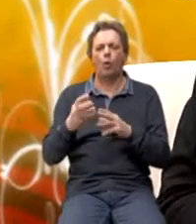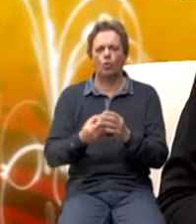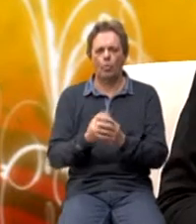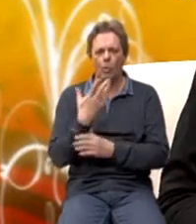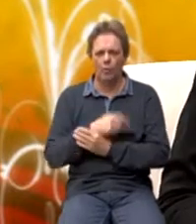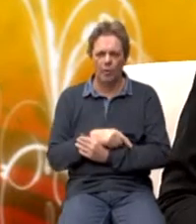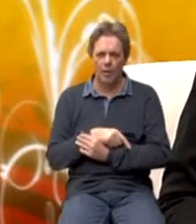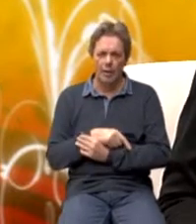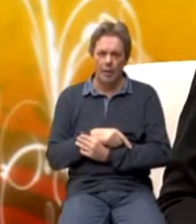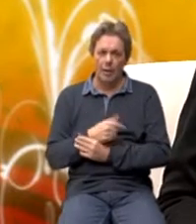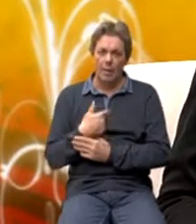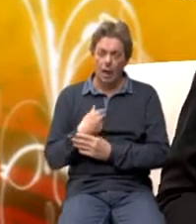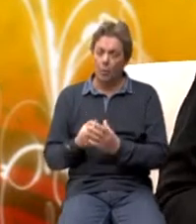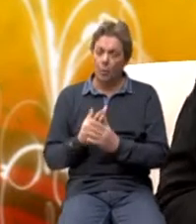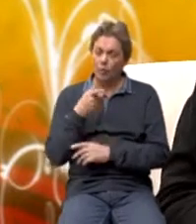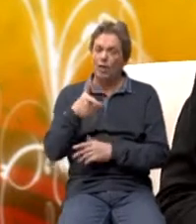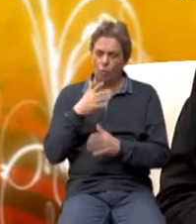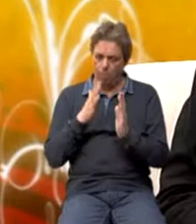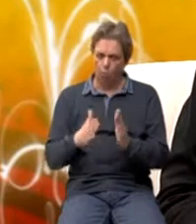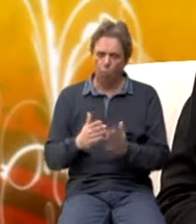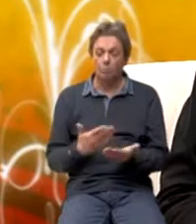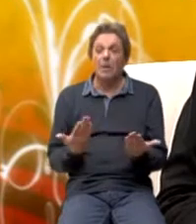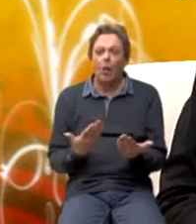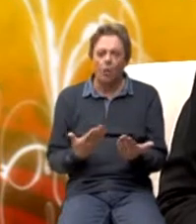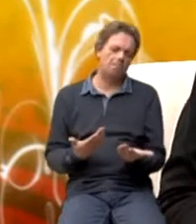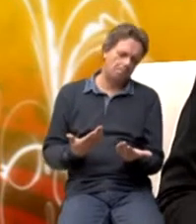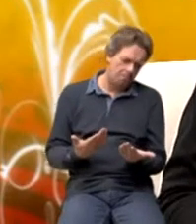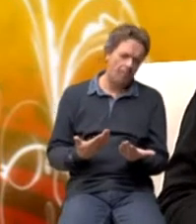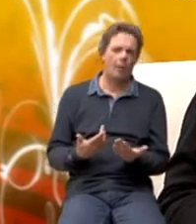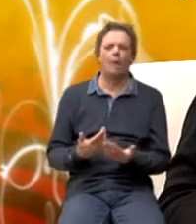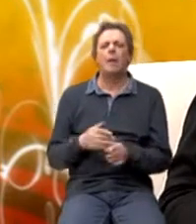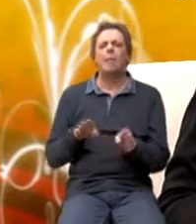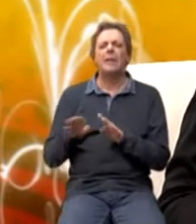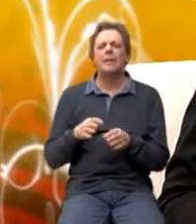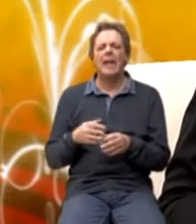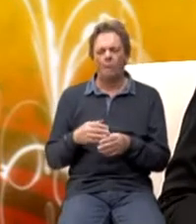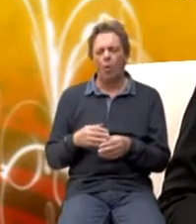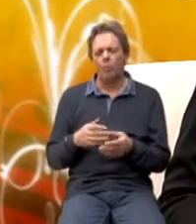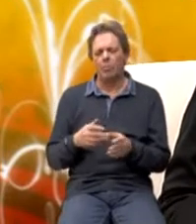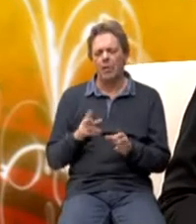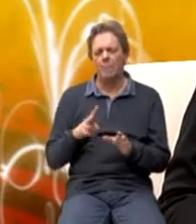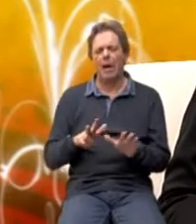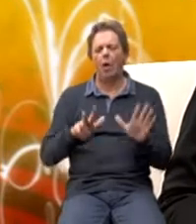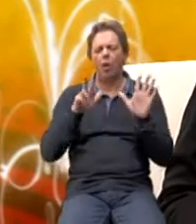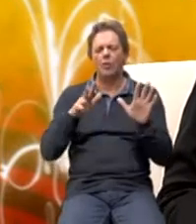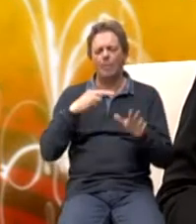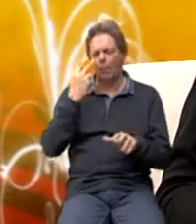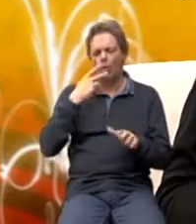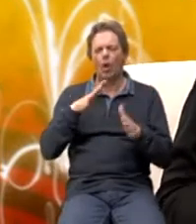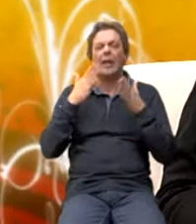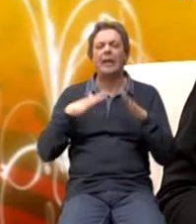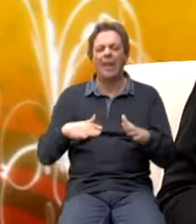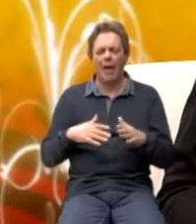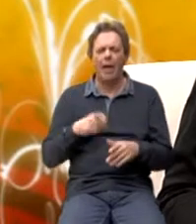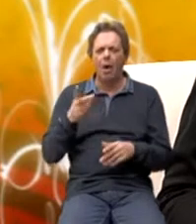to naši proizvođači poštuju. Kako poštuju? Naime, ministarstvo je ovlastilo 8 kontrolnih tijela.